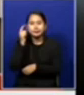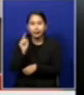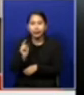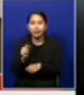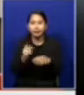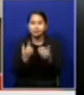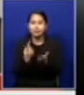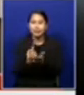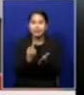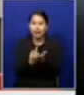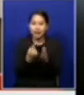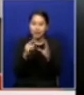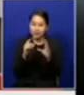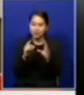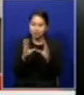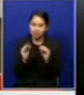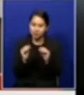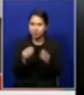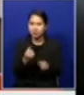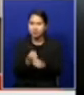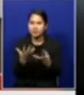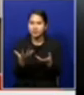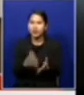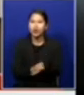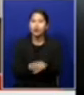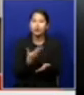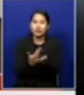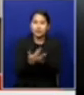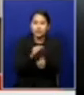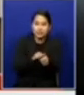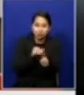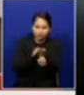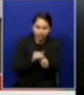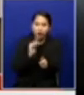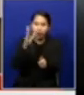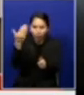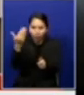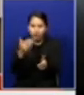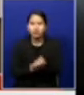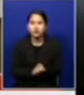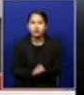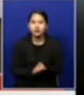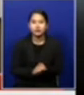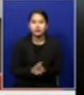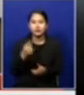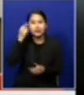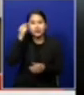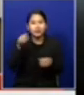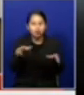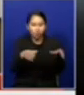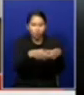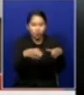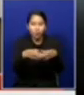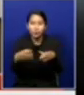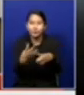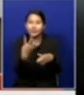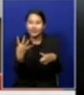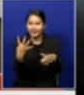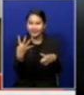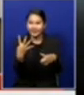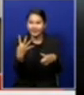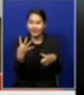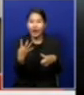งคลังว่าเอาเยียวยาหรือยาไส้คนก่อนก็ไปคิดถึงคน4กลุ่มเองในวันนั้นถ้าท่านประธานจำ